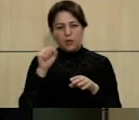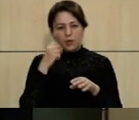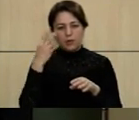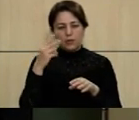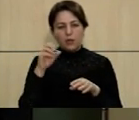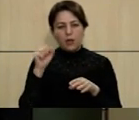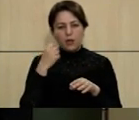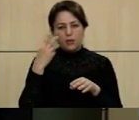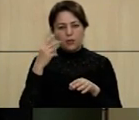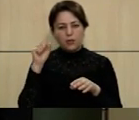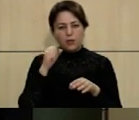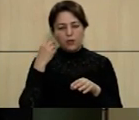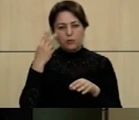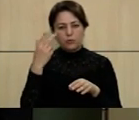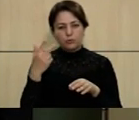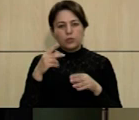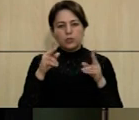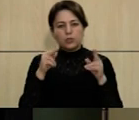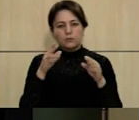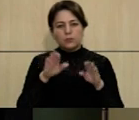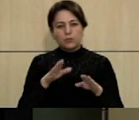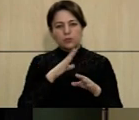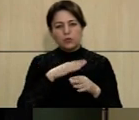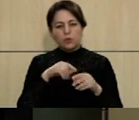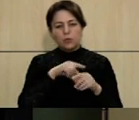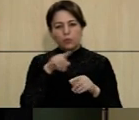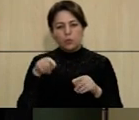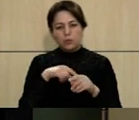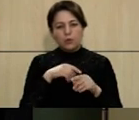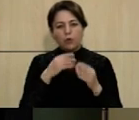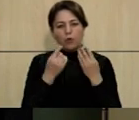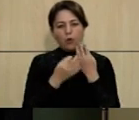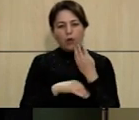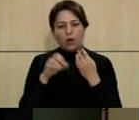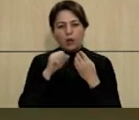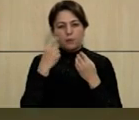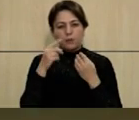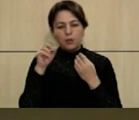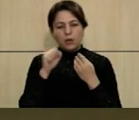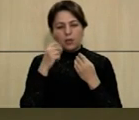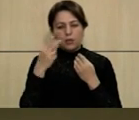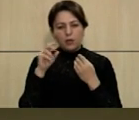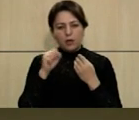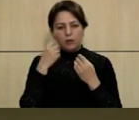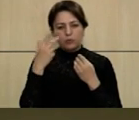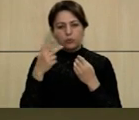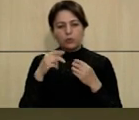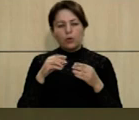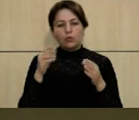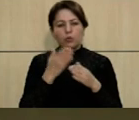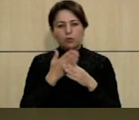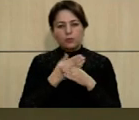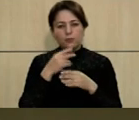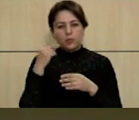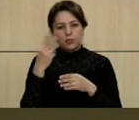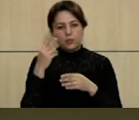A2, A3 kesmalar joylashgan. Va uning oxirlari A1, A2, A3 orqali ikkinchi